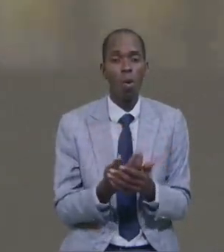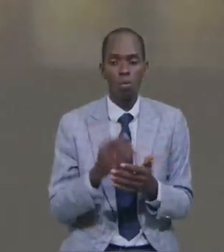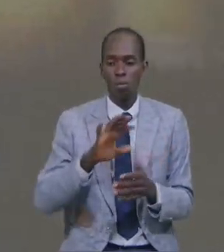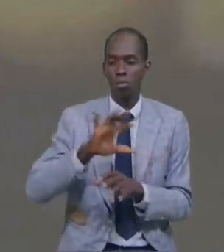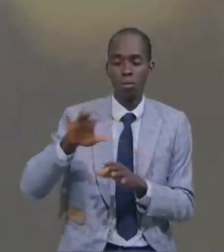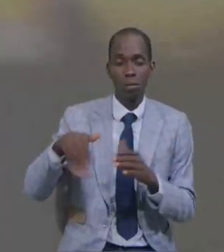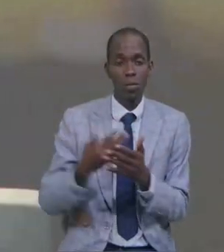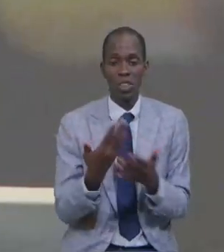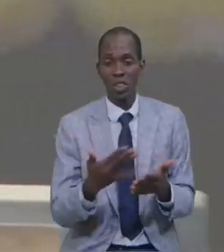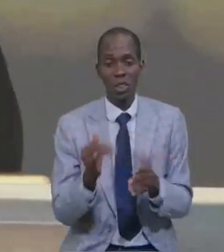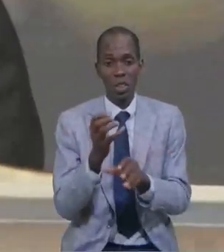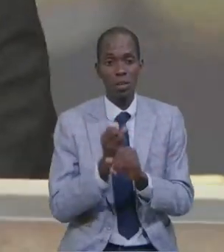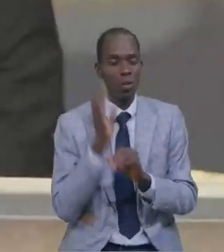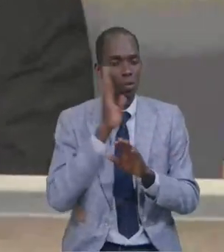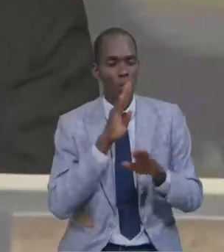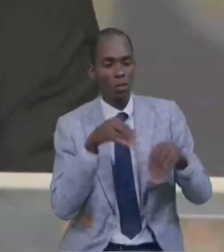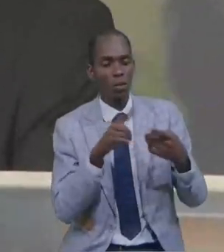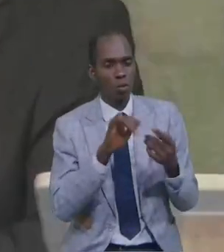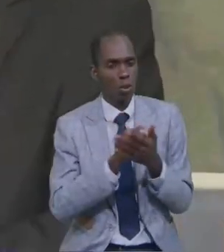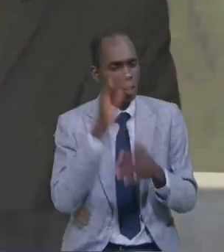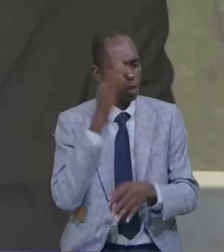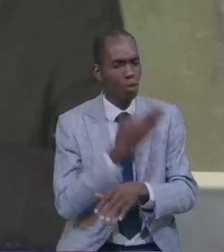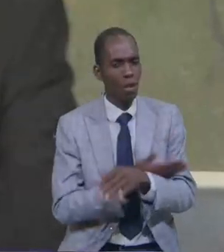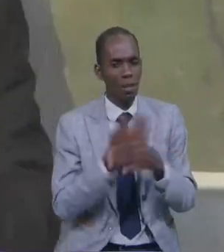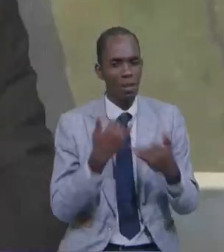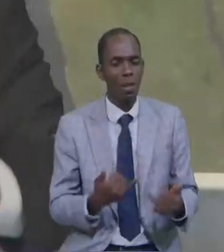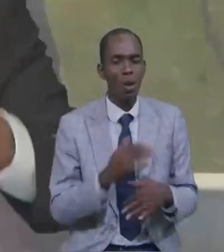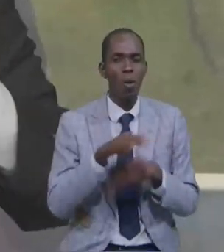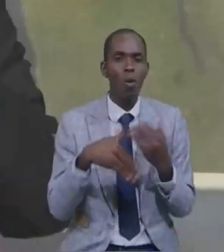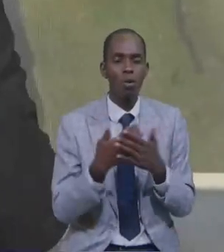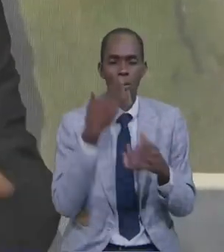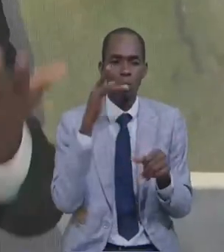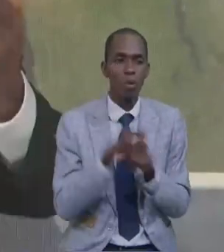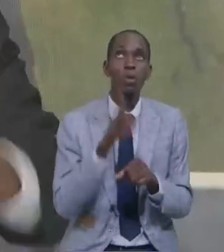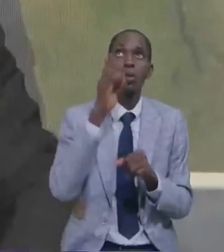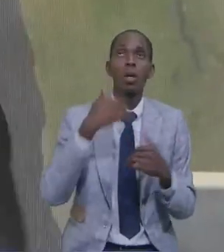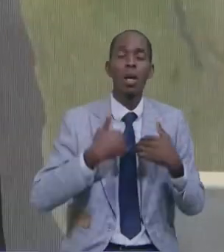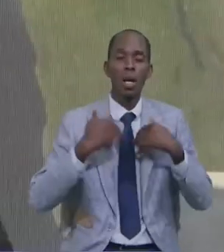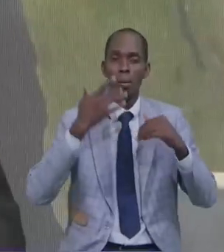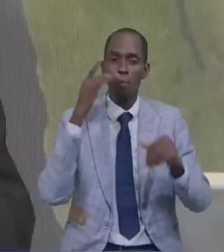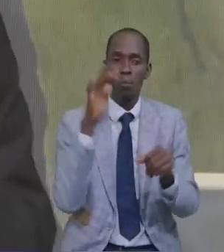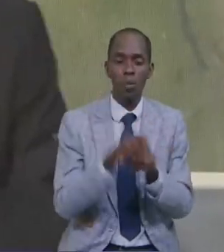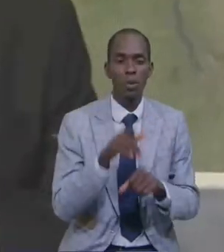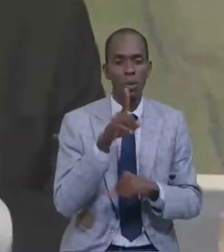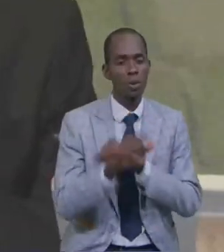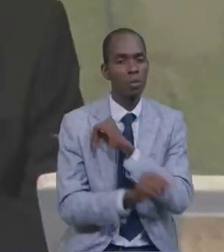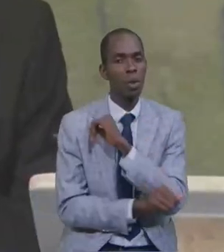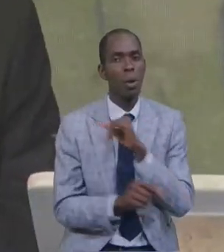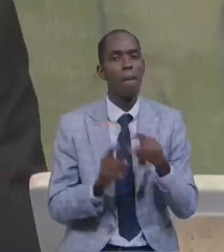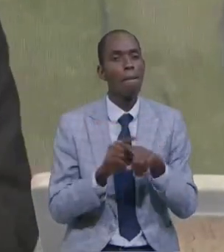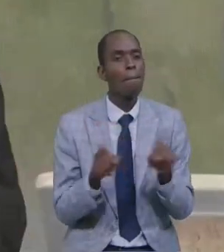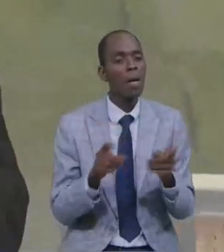Mais la sanctification nous amène à tout abandonner, tout ce qui est précieux pour nous,